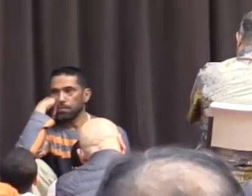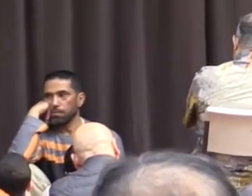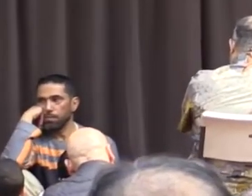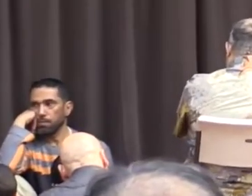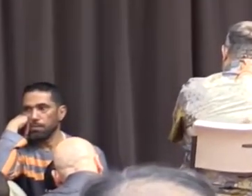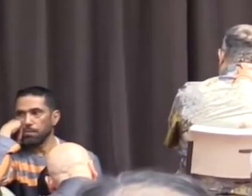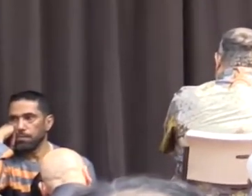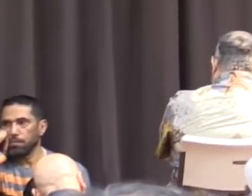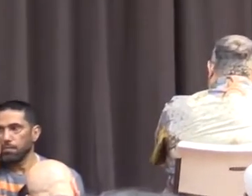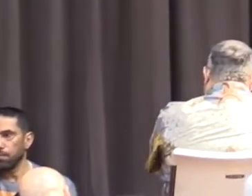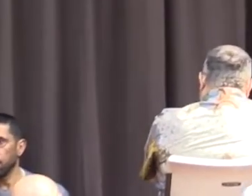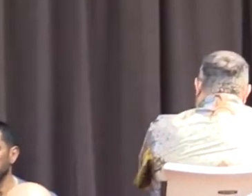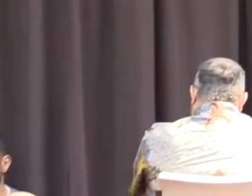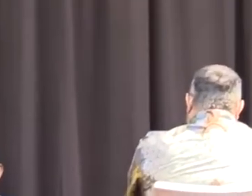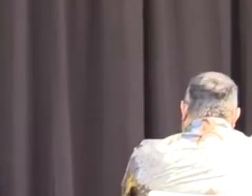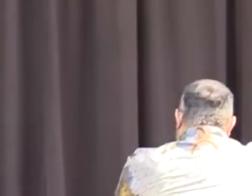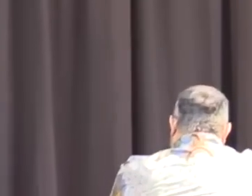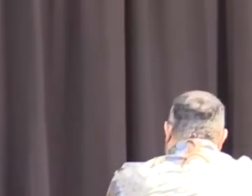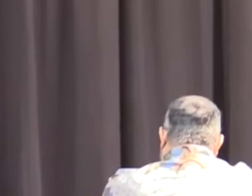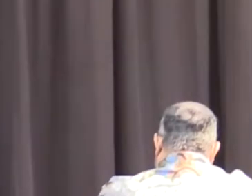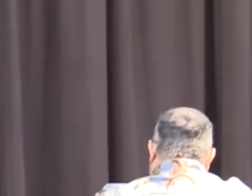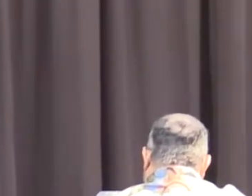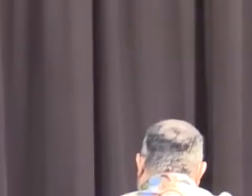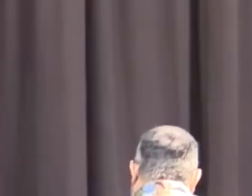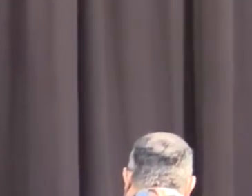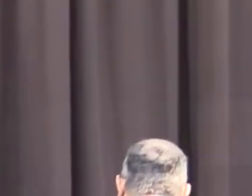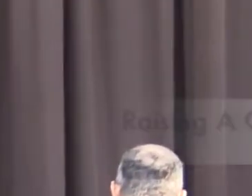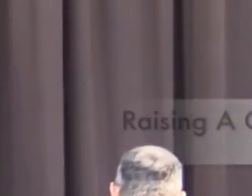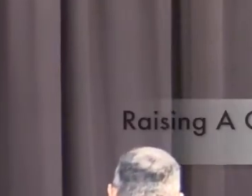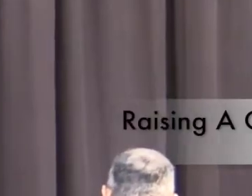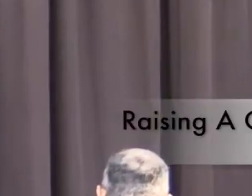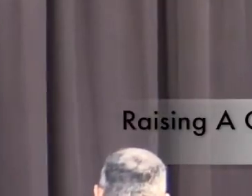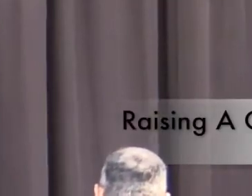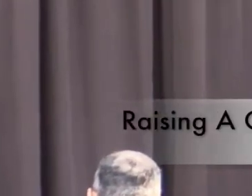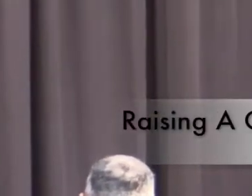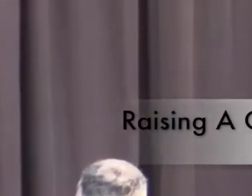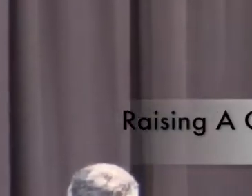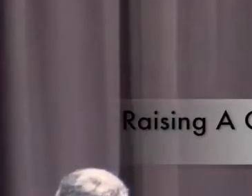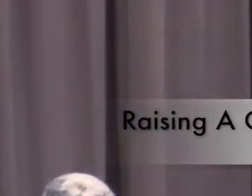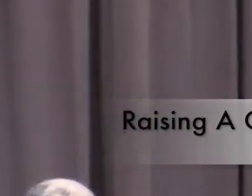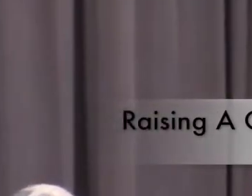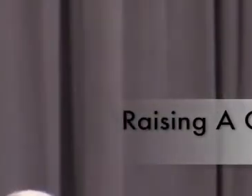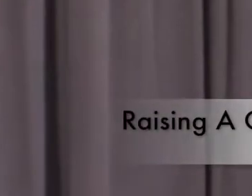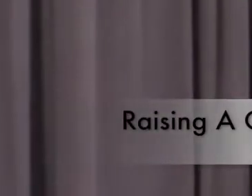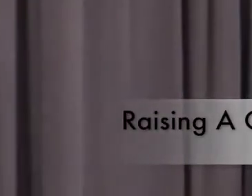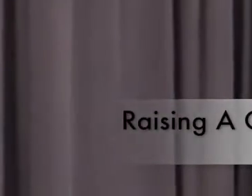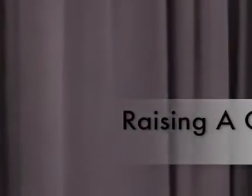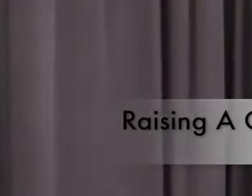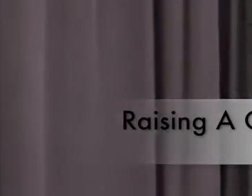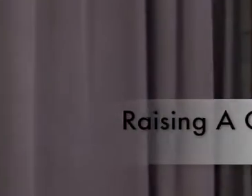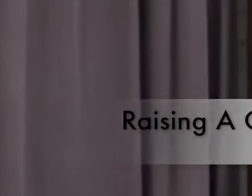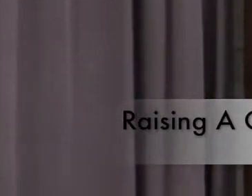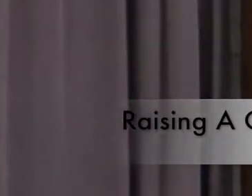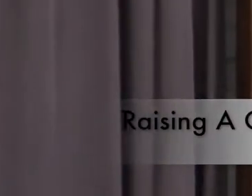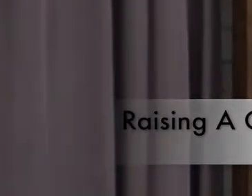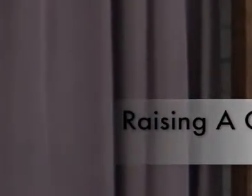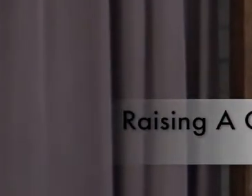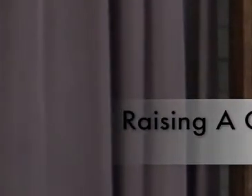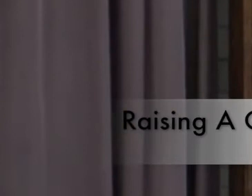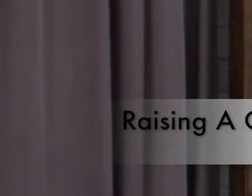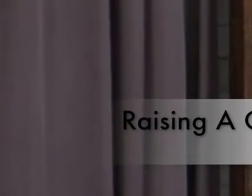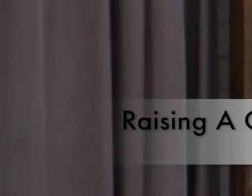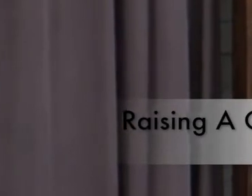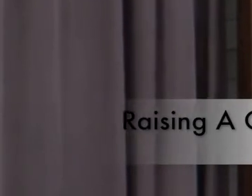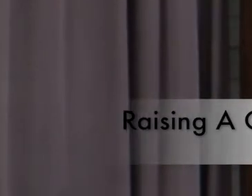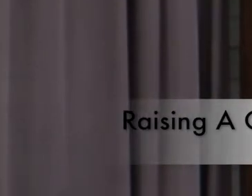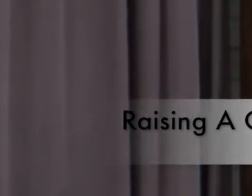شرور أنفسنا ومن سيئات أعمالنا. من يهدي الله فلا مضل له، ومن يضلل فلا هادي له،